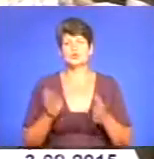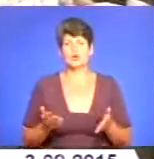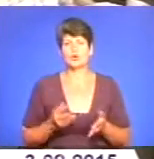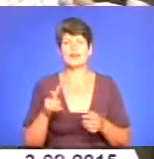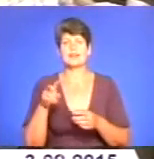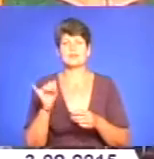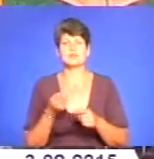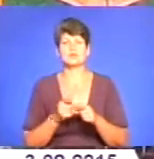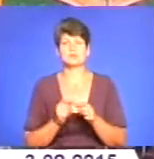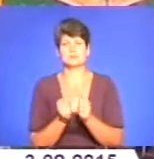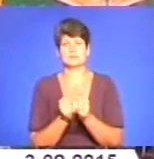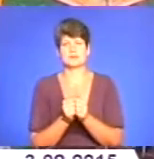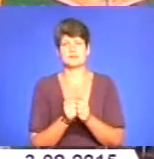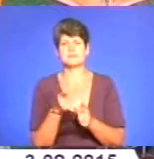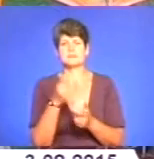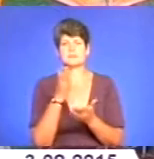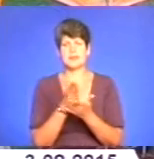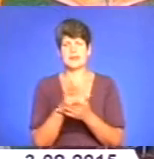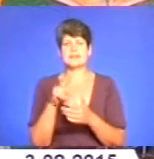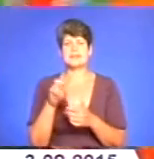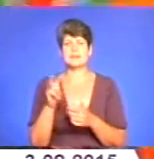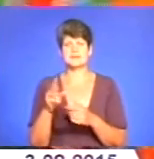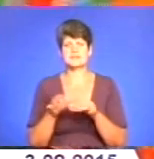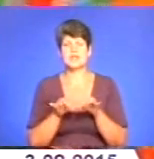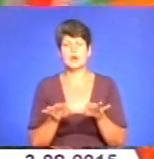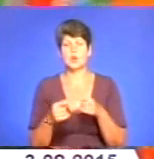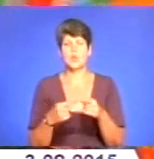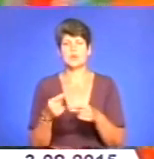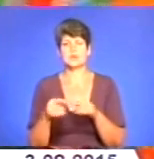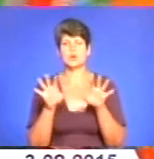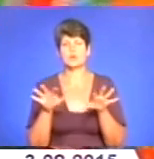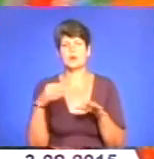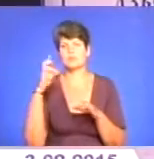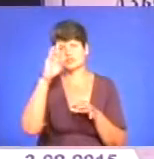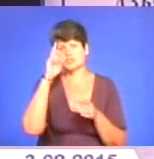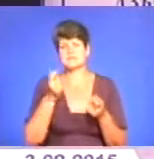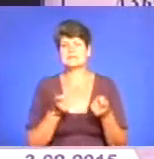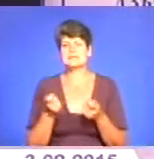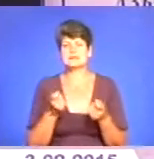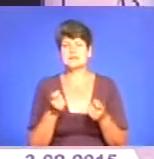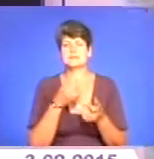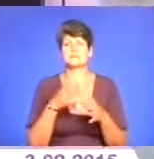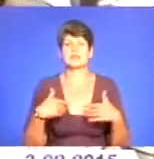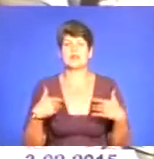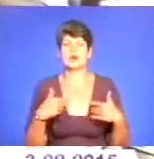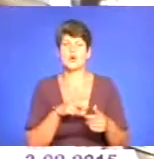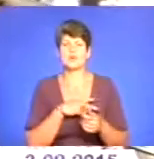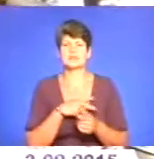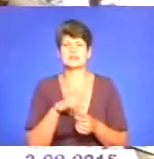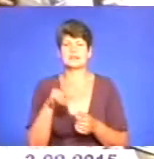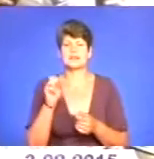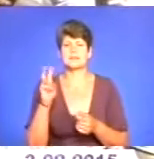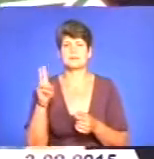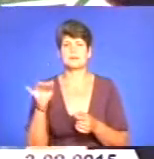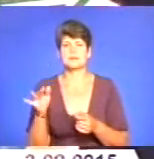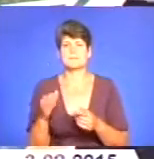особливо близькі, адже сам має лемківське коріння. Голова облдержадміністрації нагородив вихідців з Лемківщини, учасників антитерористичної